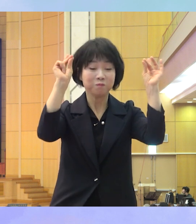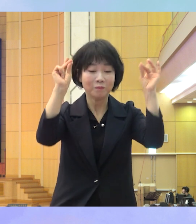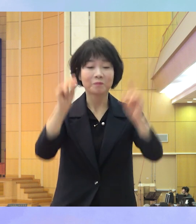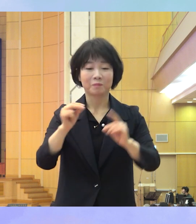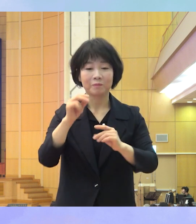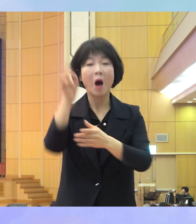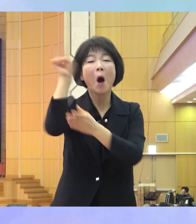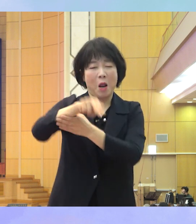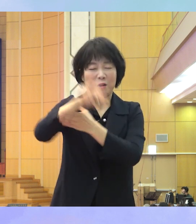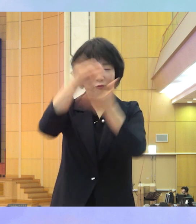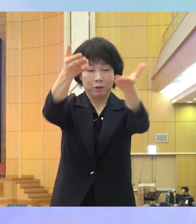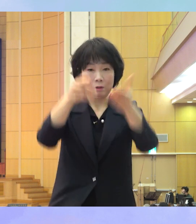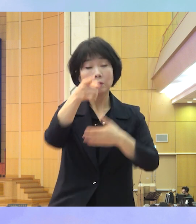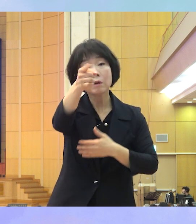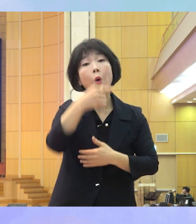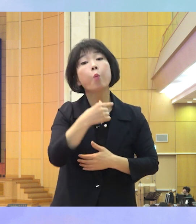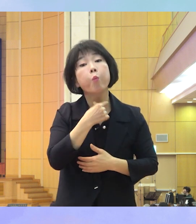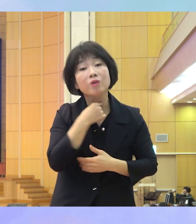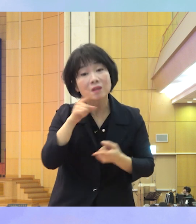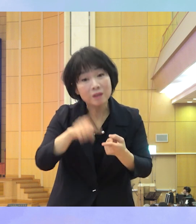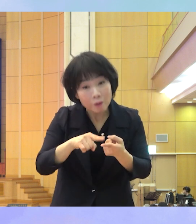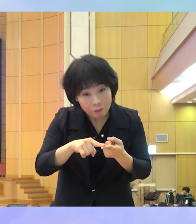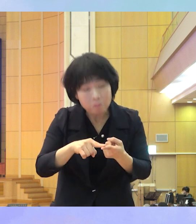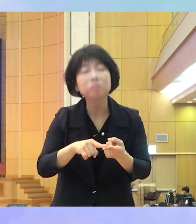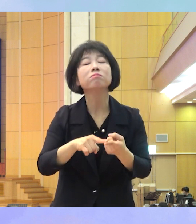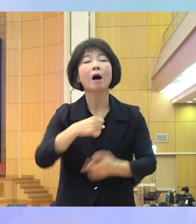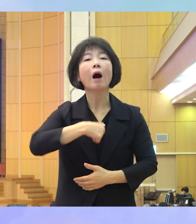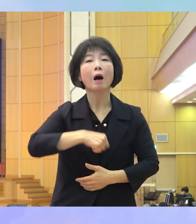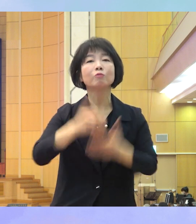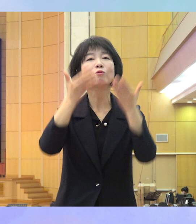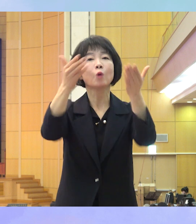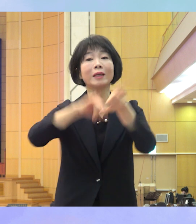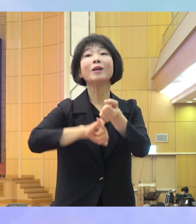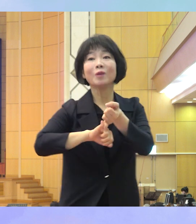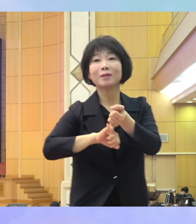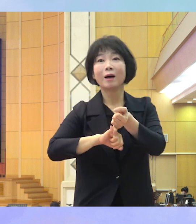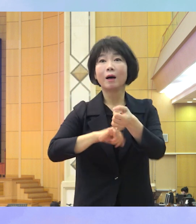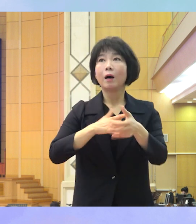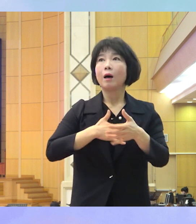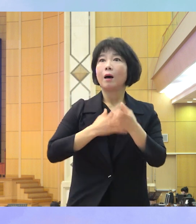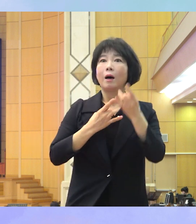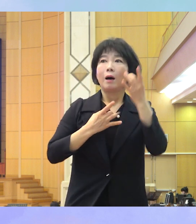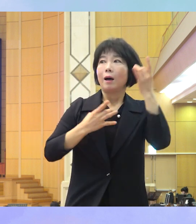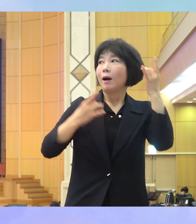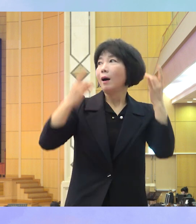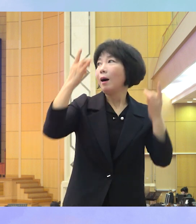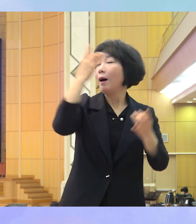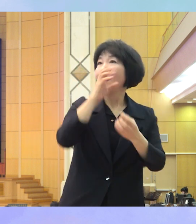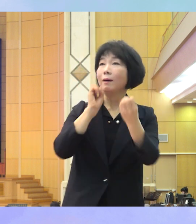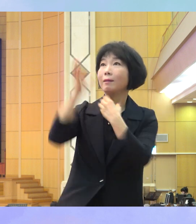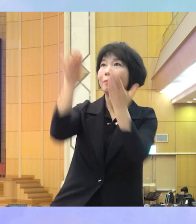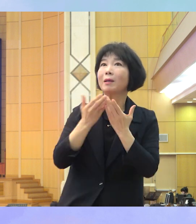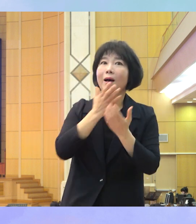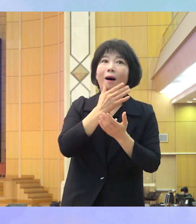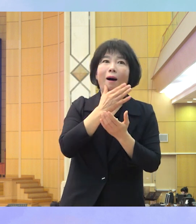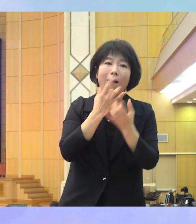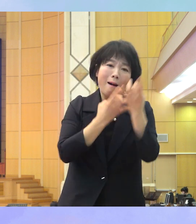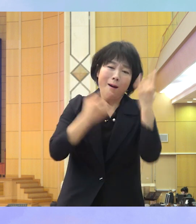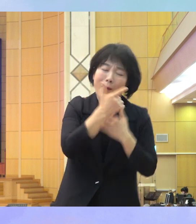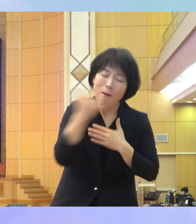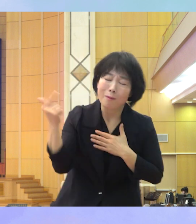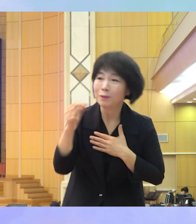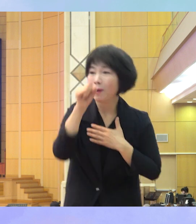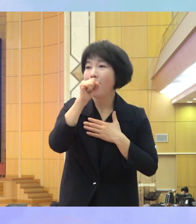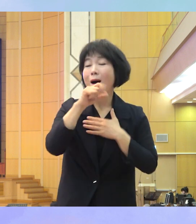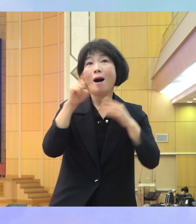아브라함아, 내가 바라는 대로 내가 너에게 아들을 주마. 그 응답을 받고 아브라함은